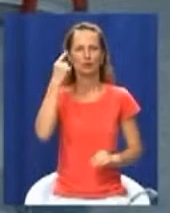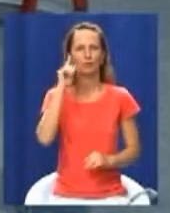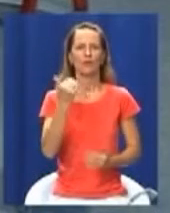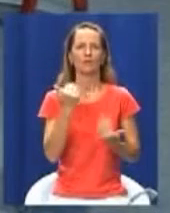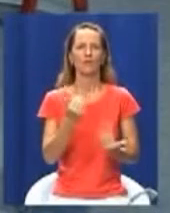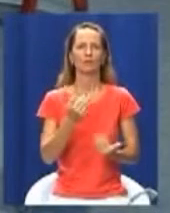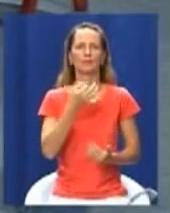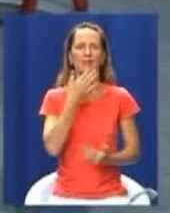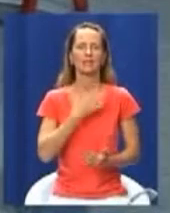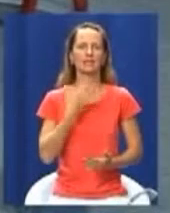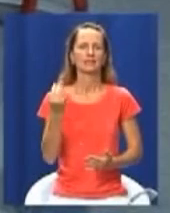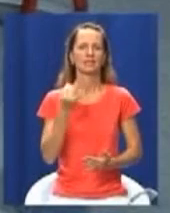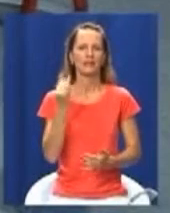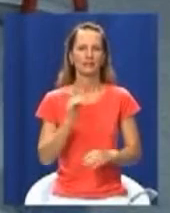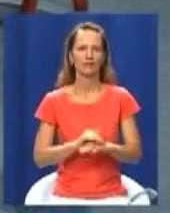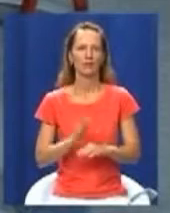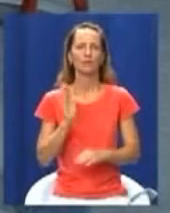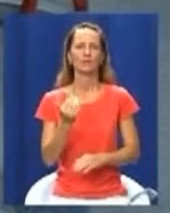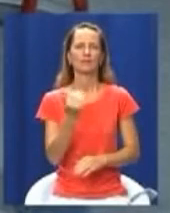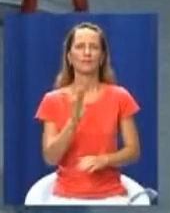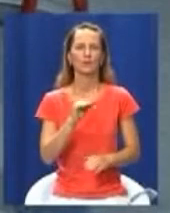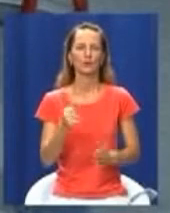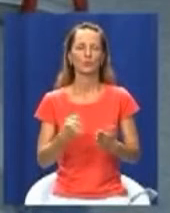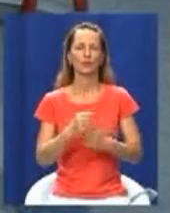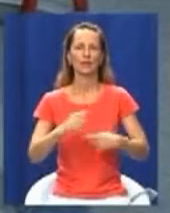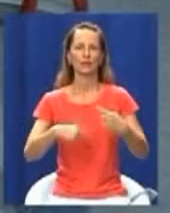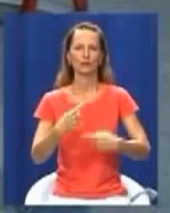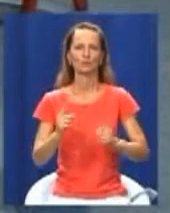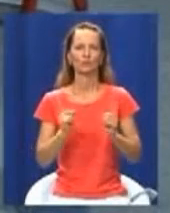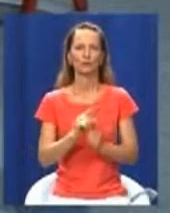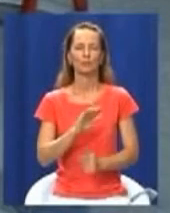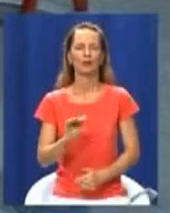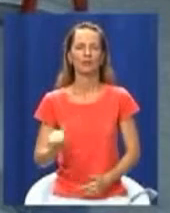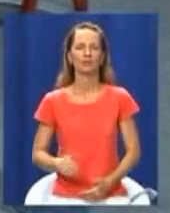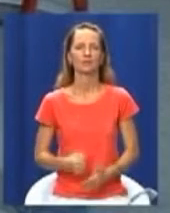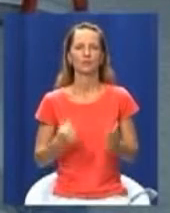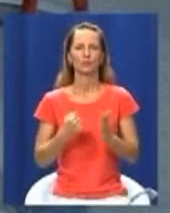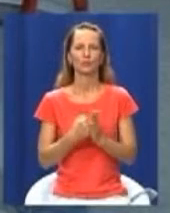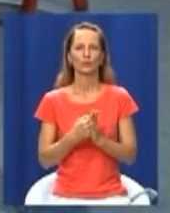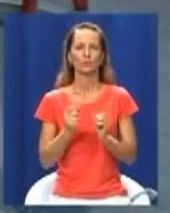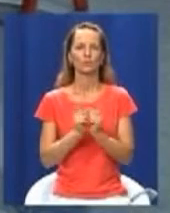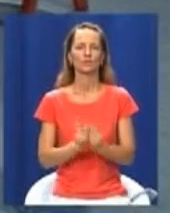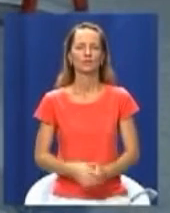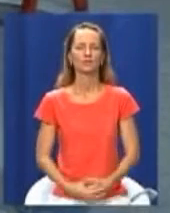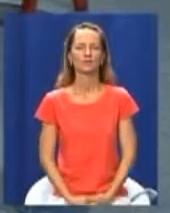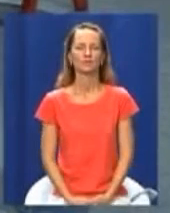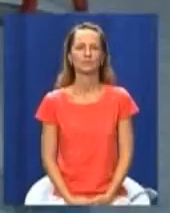наші цікавинки і будемо з вами прощатися. До наступних зустрічей. Бувайте. До побачення.